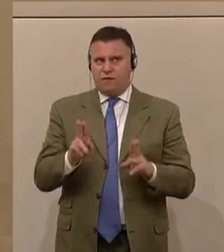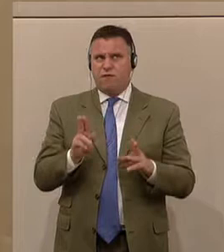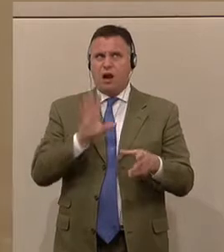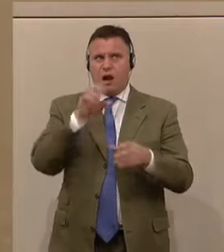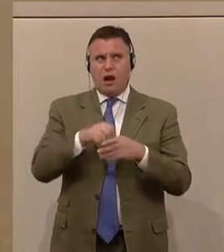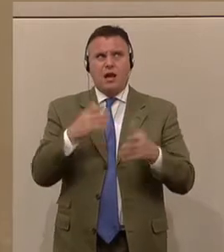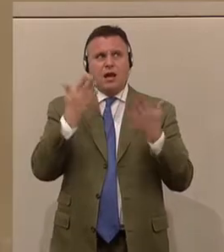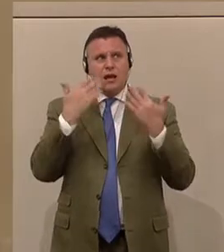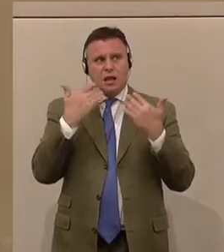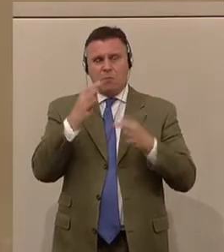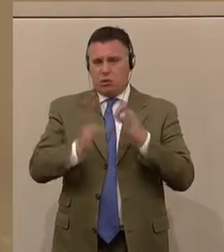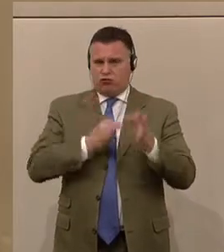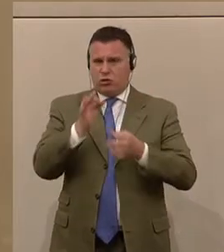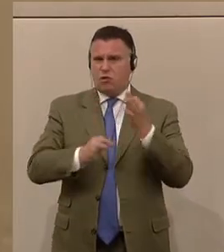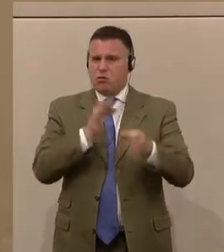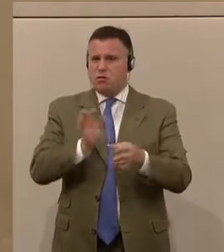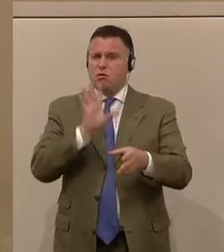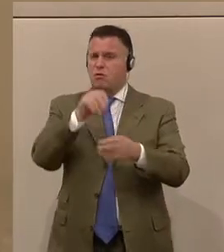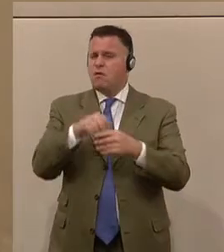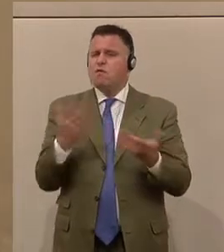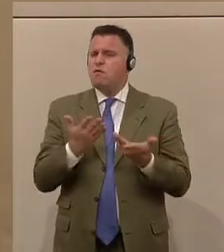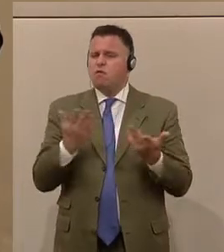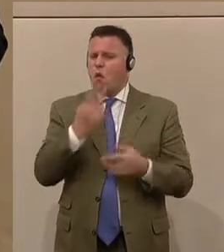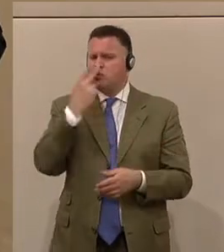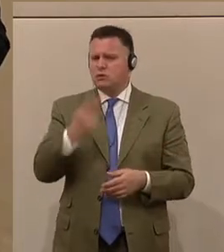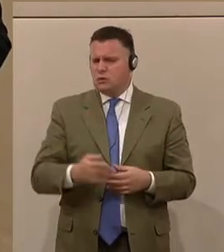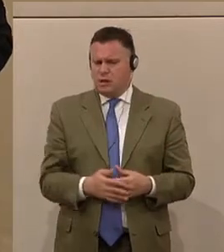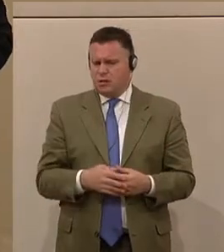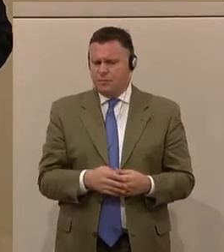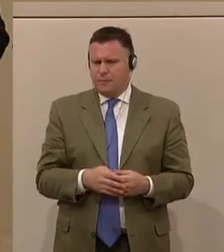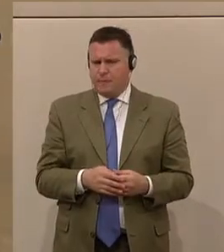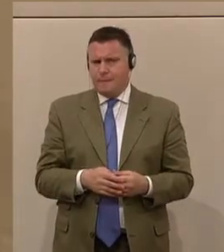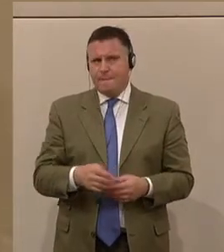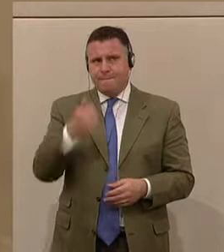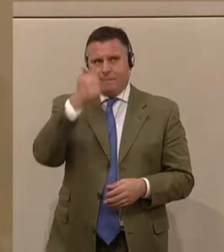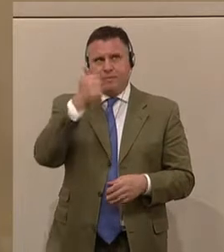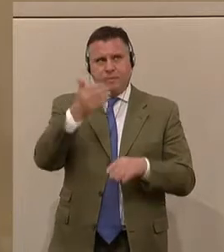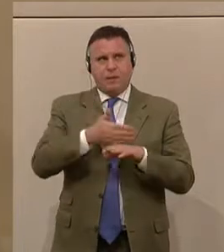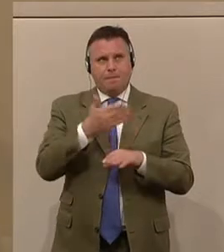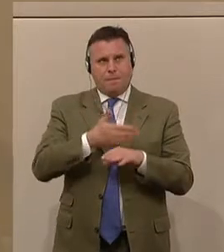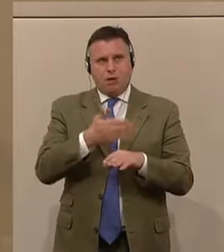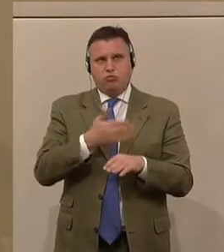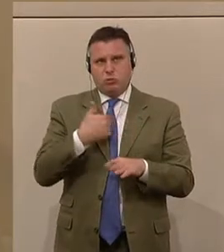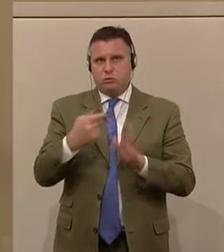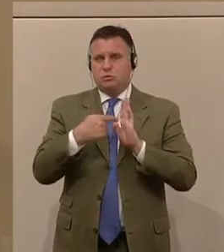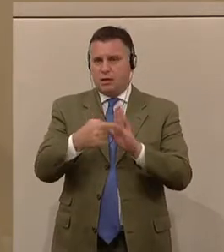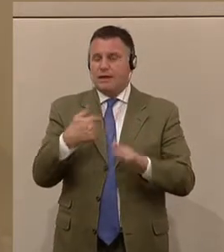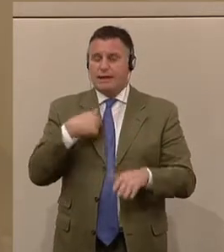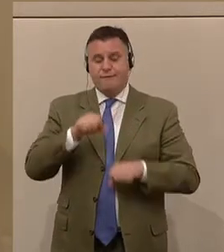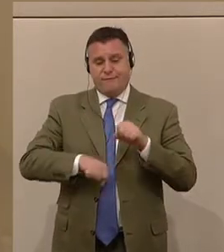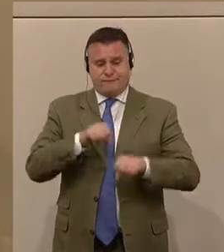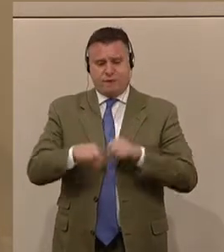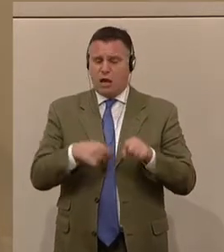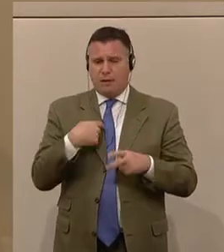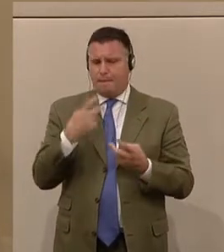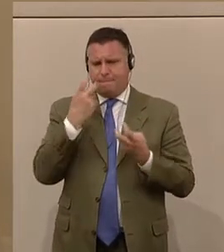integrierten Klima- und Energiestrategie statt? Ich sage Ihnen jetzt ein konkretes Beispiel. Ich bin ja leidenschaftlicher Radfahrer,